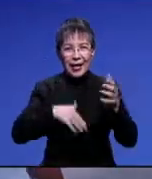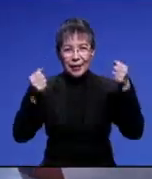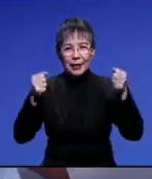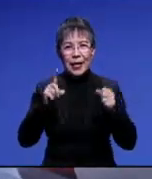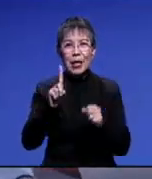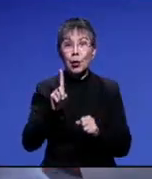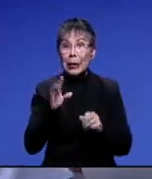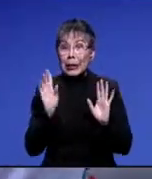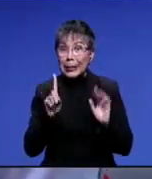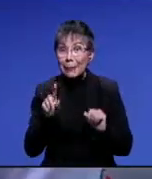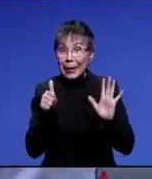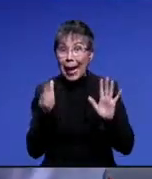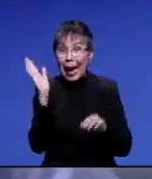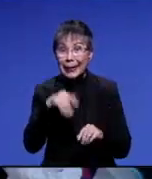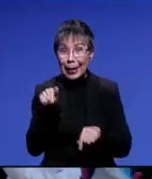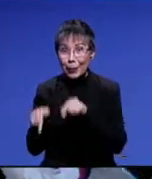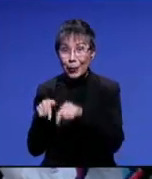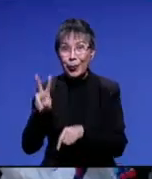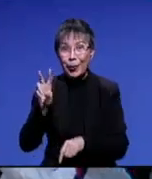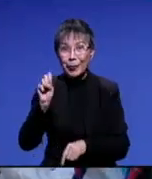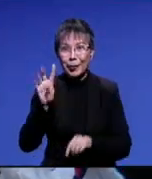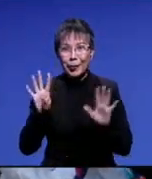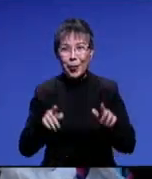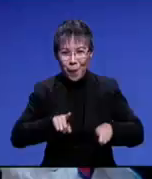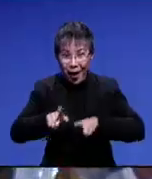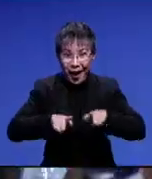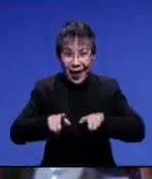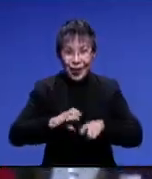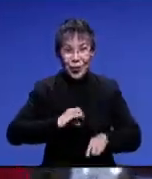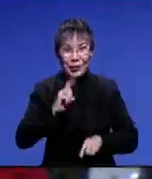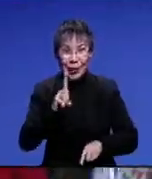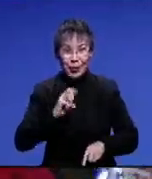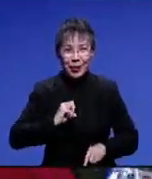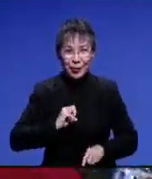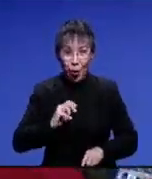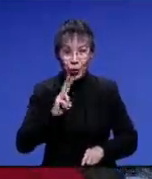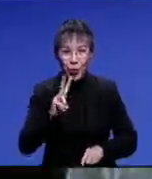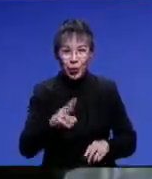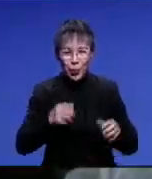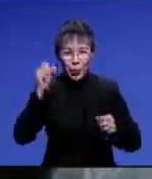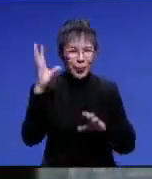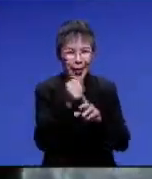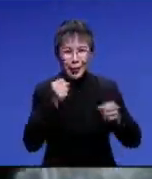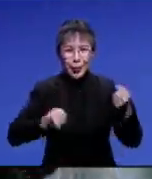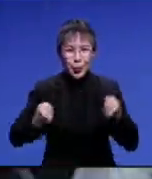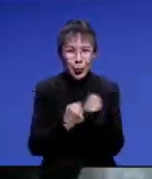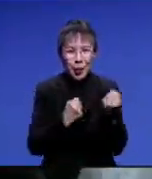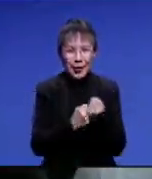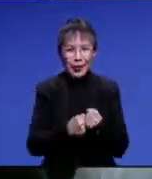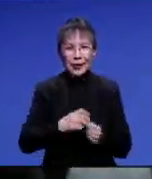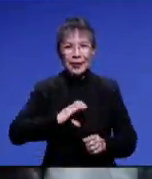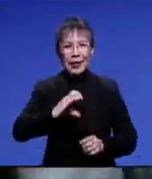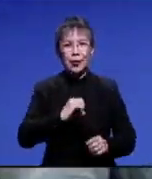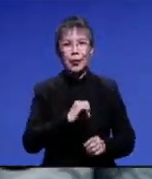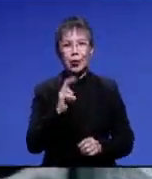...16 hari jelang pemungutan suara pemilu 2019, para kontestan terus berkampanye secara masif untuk meraih dukungan. Capres nomor